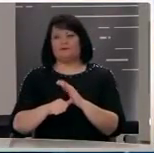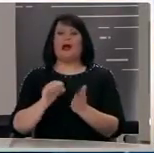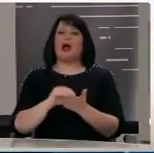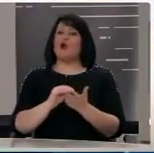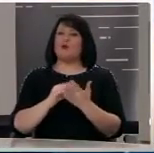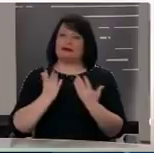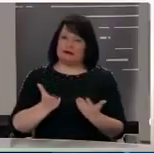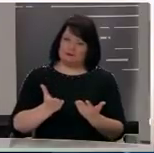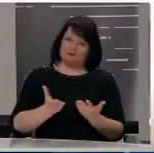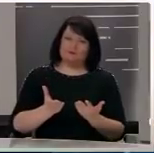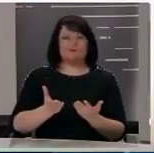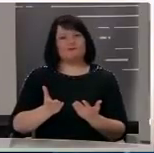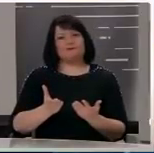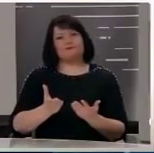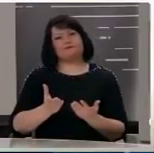άλλο.